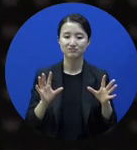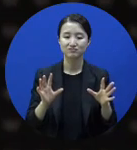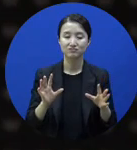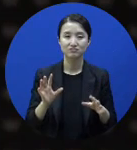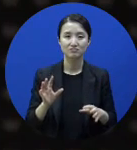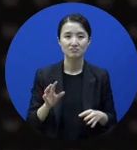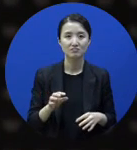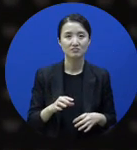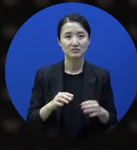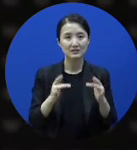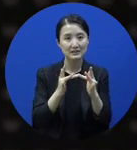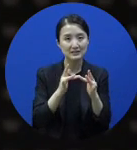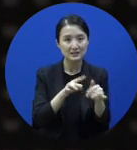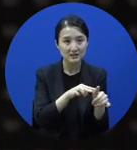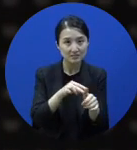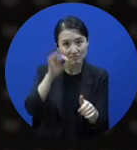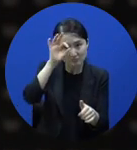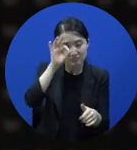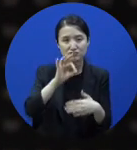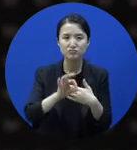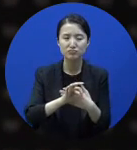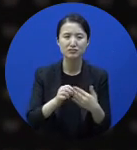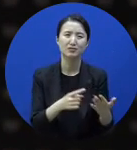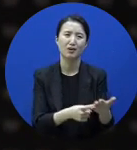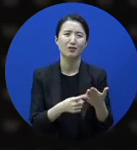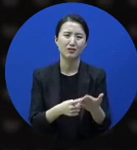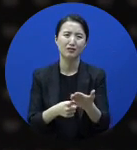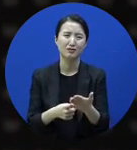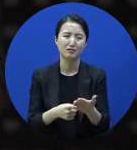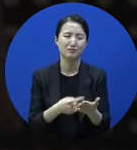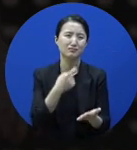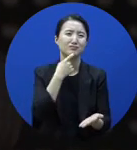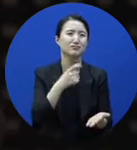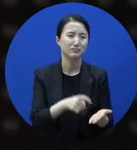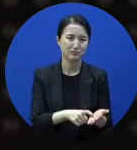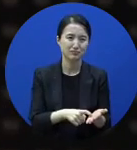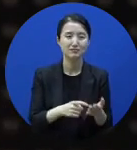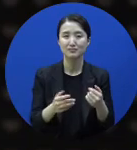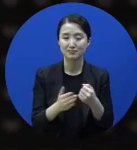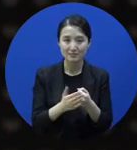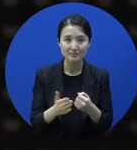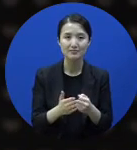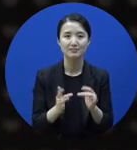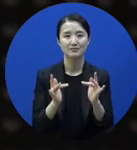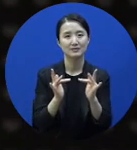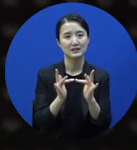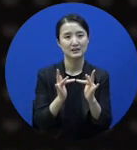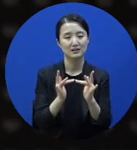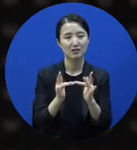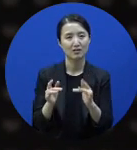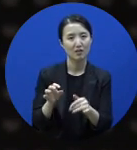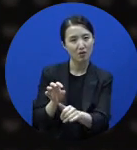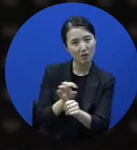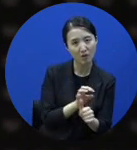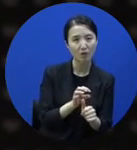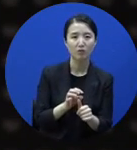특정을 검색하면 다 나오죠. 네, 그런 것들처럼 대부분 다 온라인으로 되어 있고 쉽게 창업할 수 있는 방법으로 만들어져 있어요.